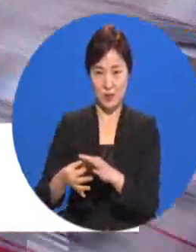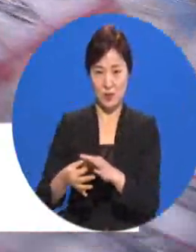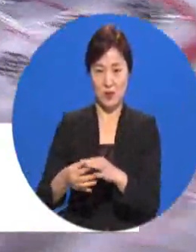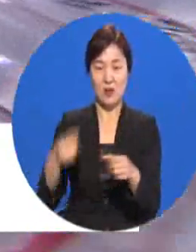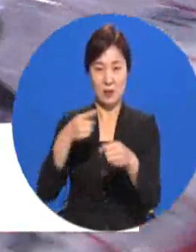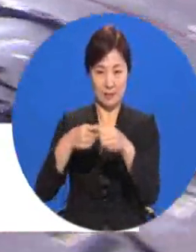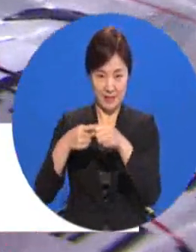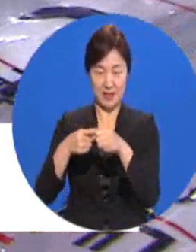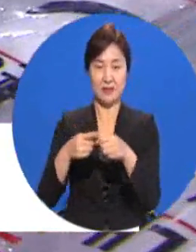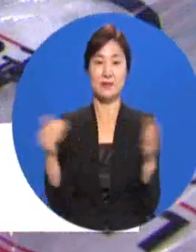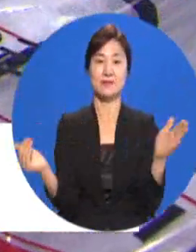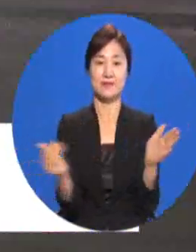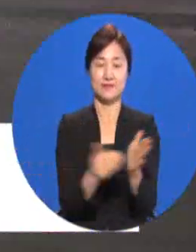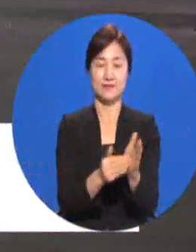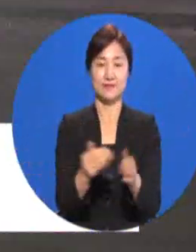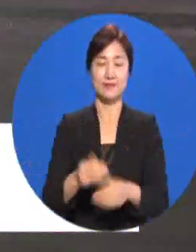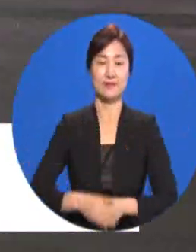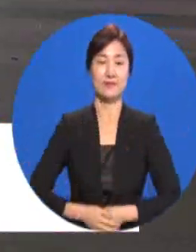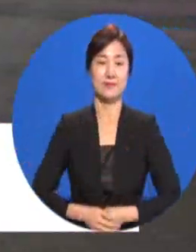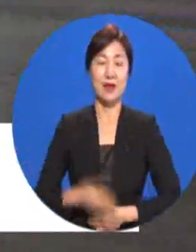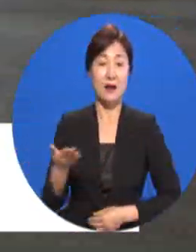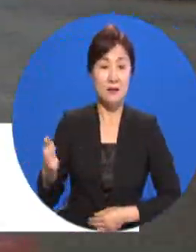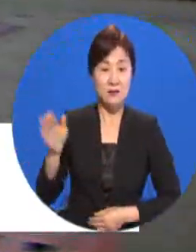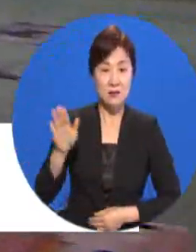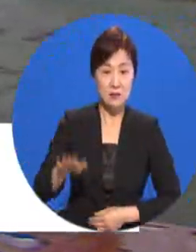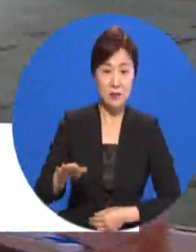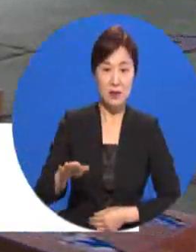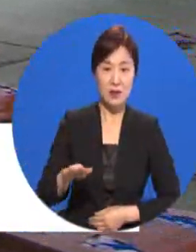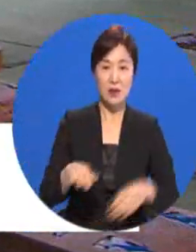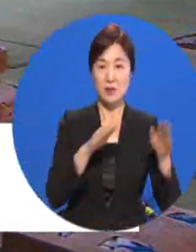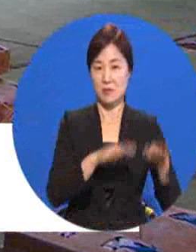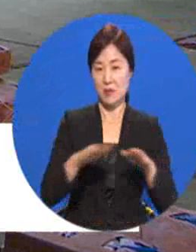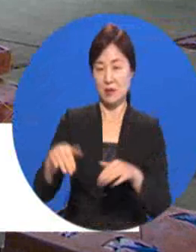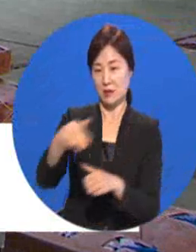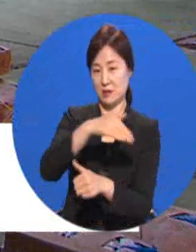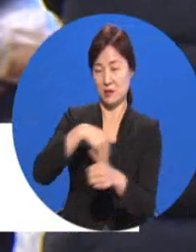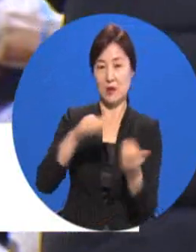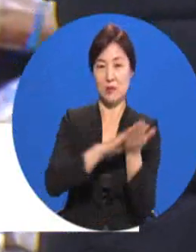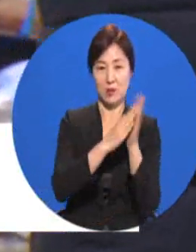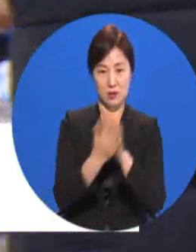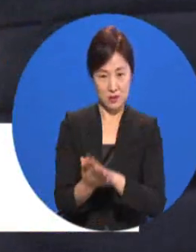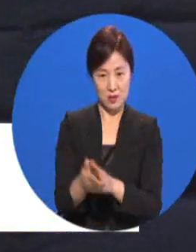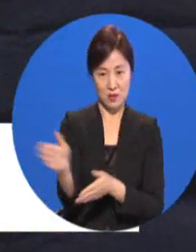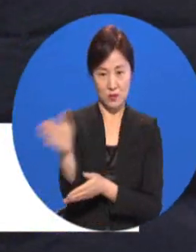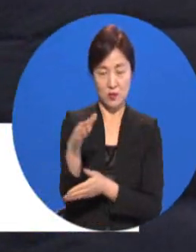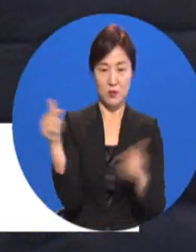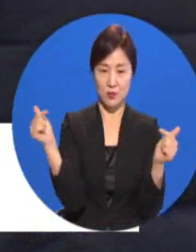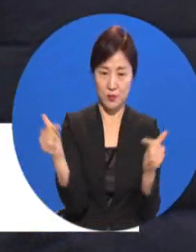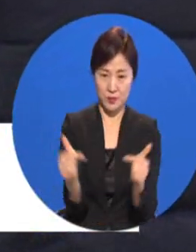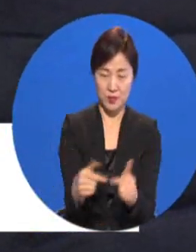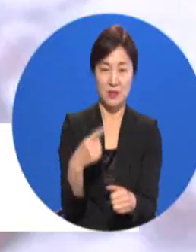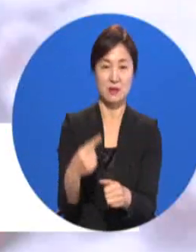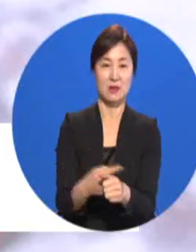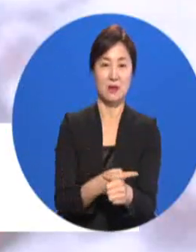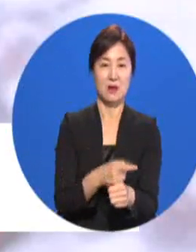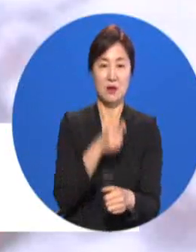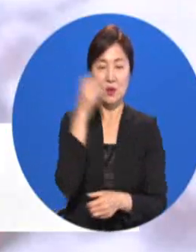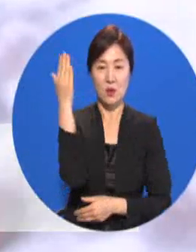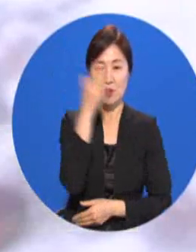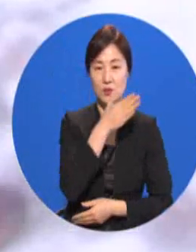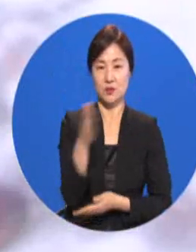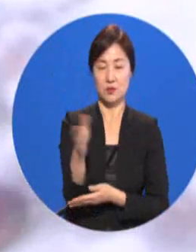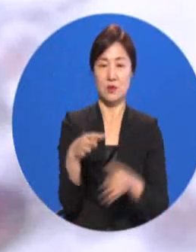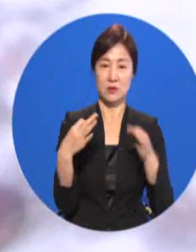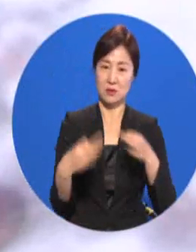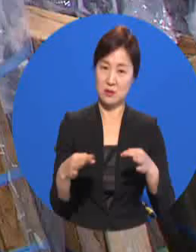달성하는 쾌거를 이뤘습니다 하지만 해양생태계 변화로 인한 어족자원 감소는 여전히 여수 옆 의 전망을 어둡게 하고